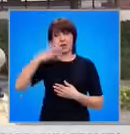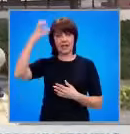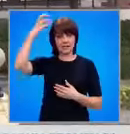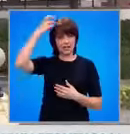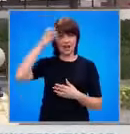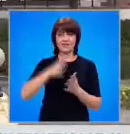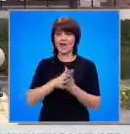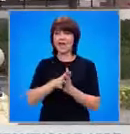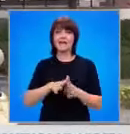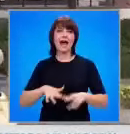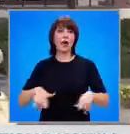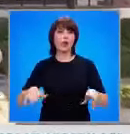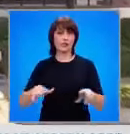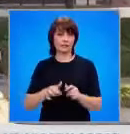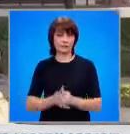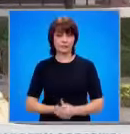народ.